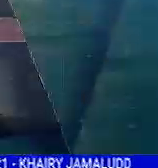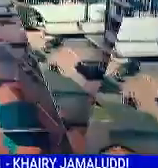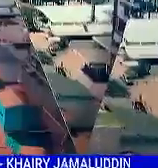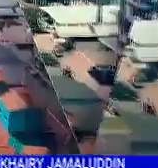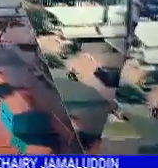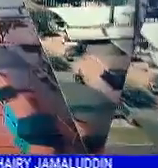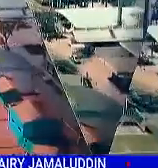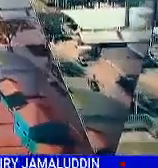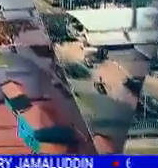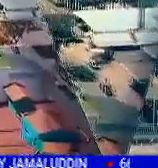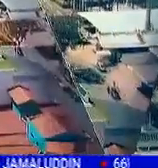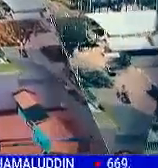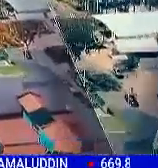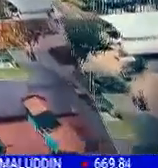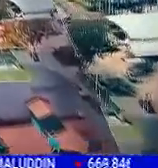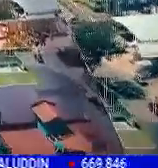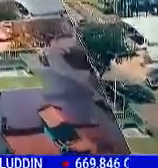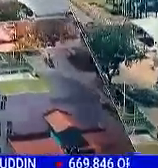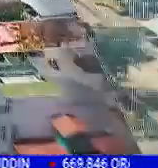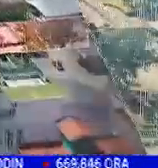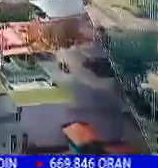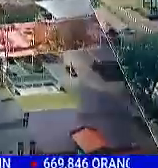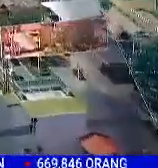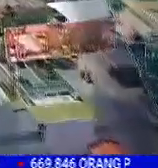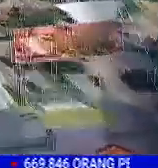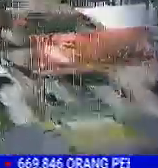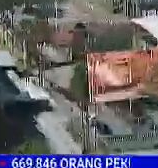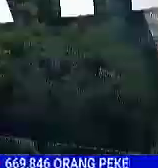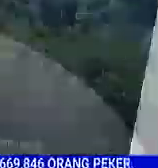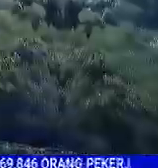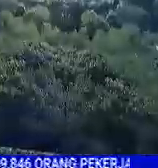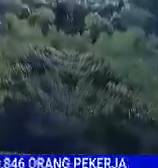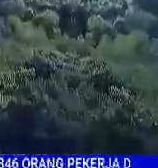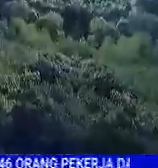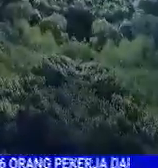Hai minyak minyak minyak